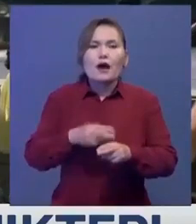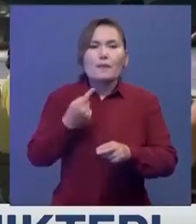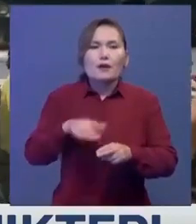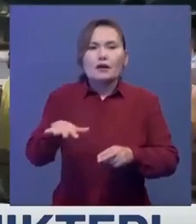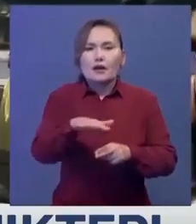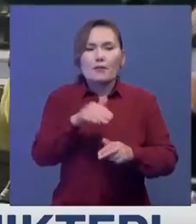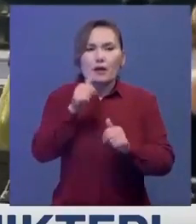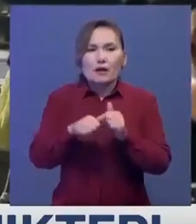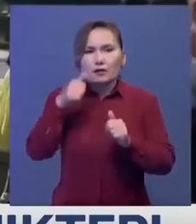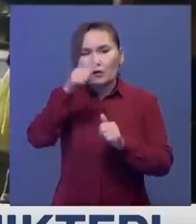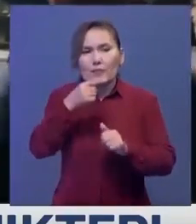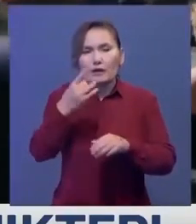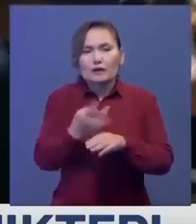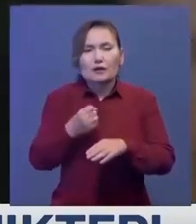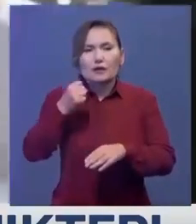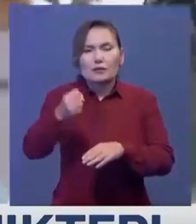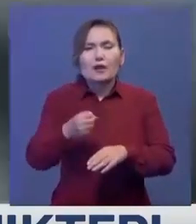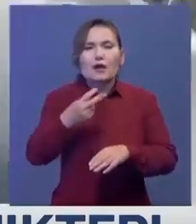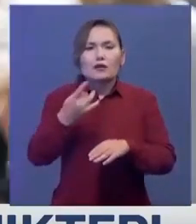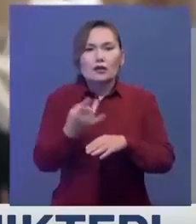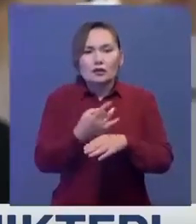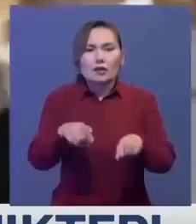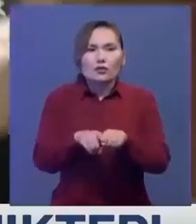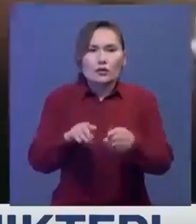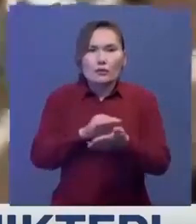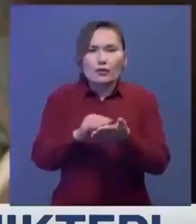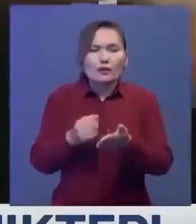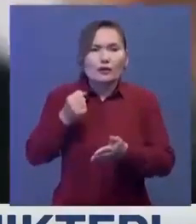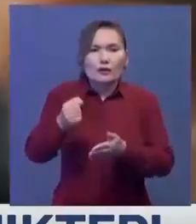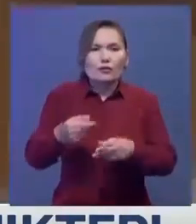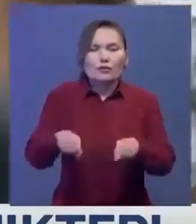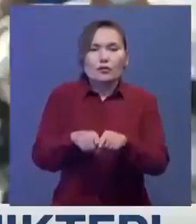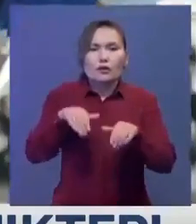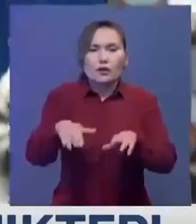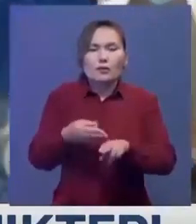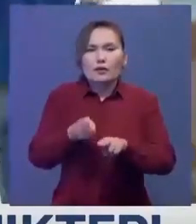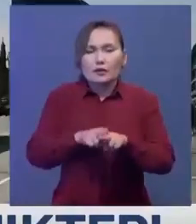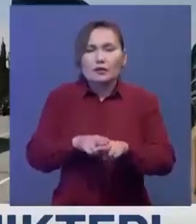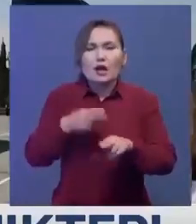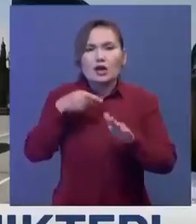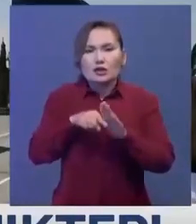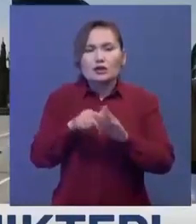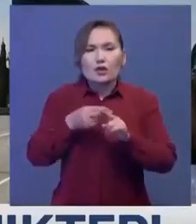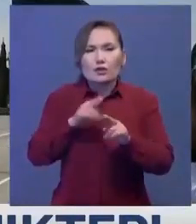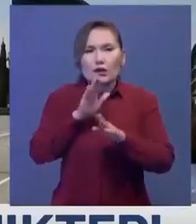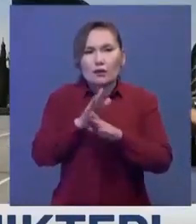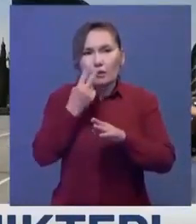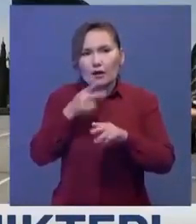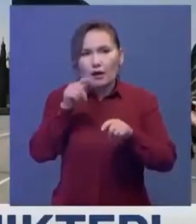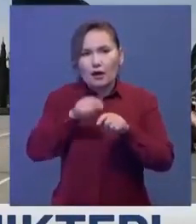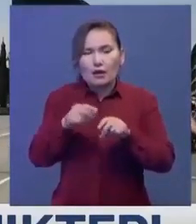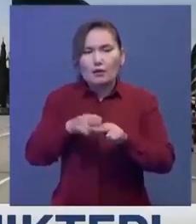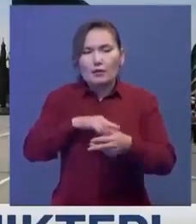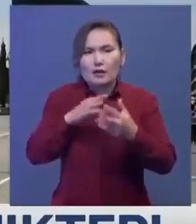округте жылына бір рет сайланса, екіншісінде тағайындалады. Арнайы кеңес мұндай шешімді ішкі жарлыққа қарай қабылдайды. Мэр